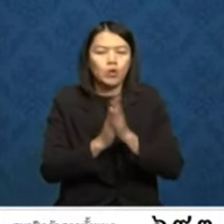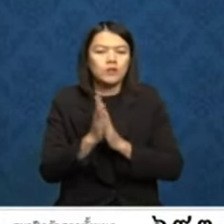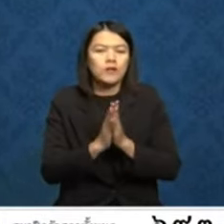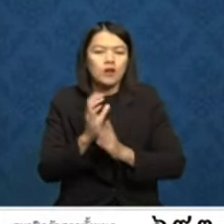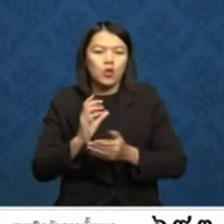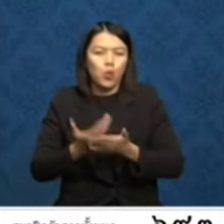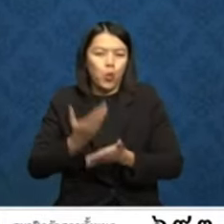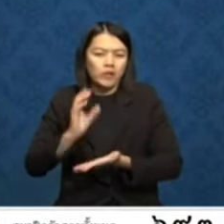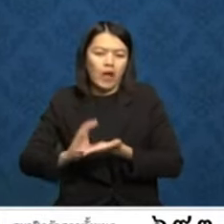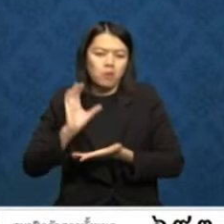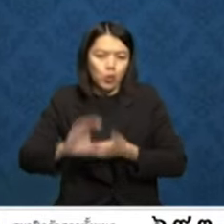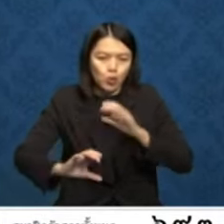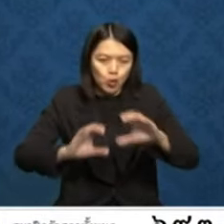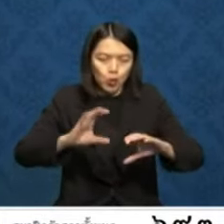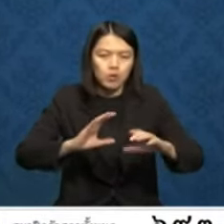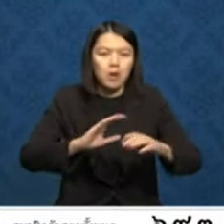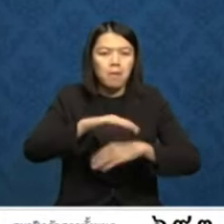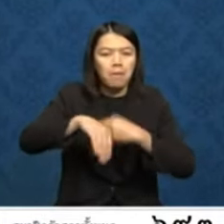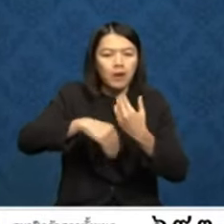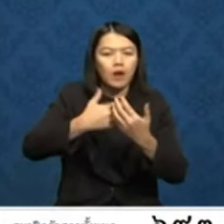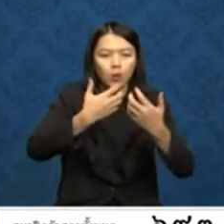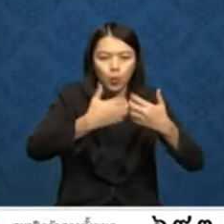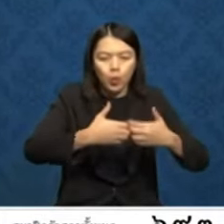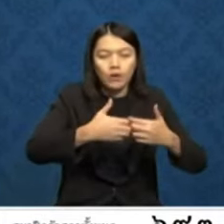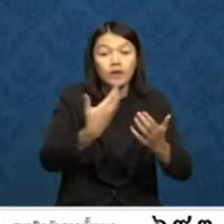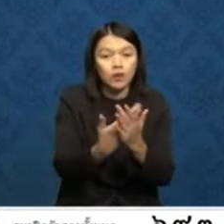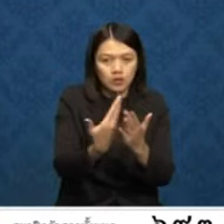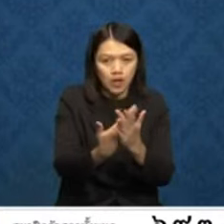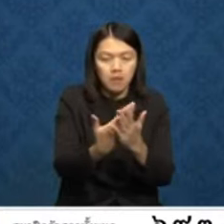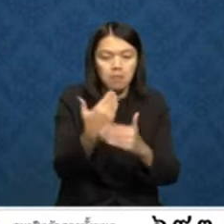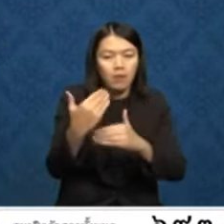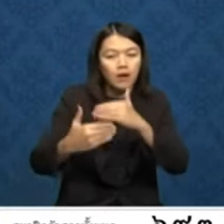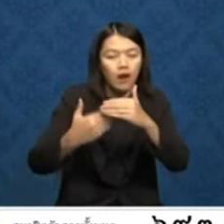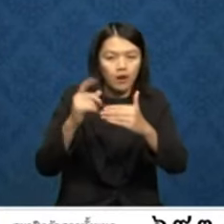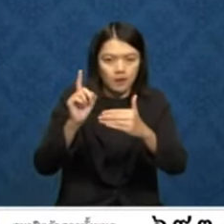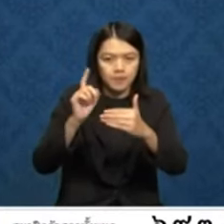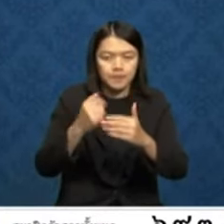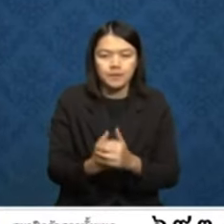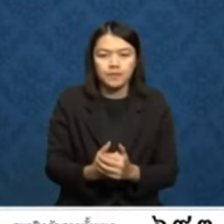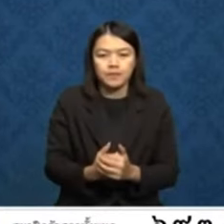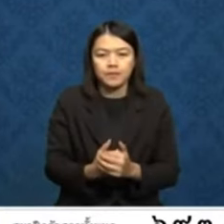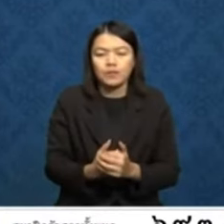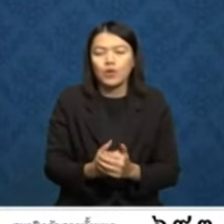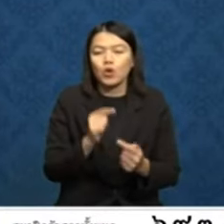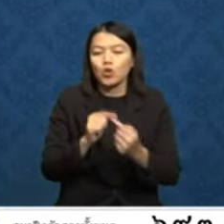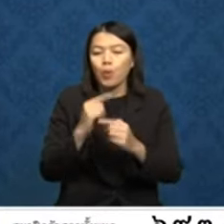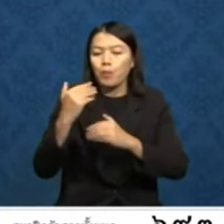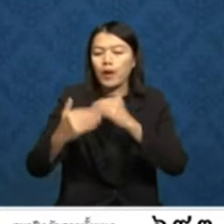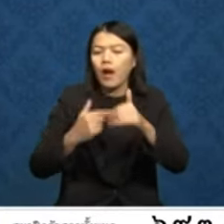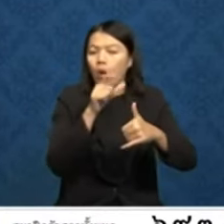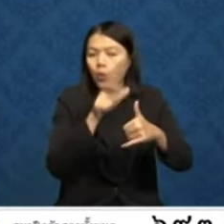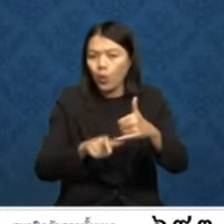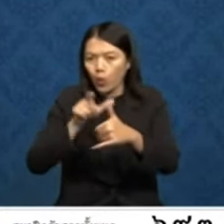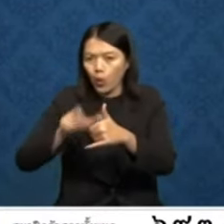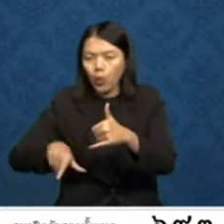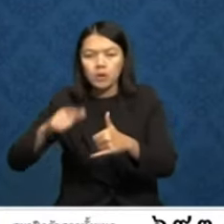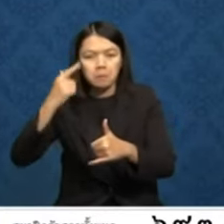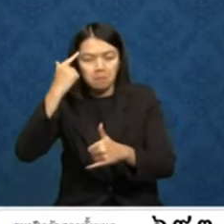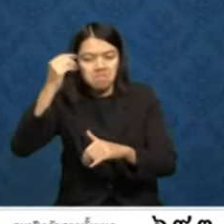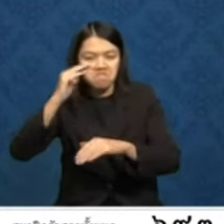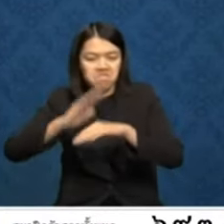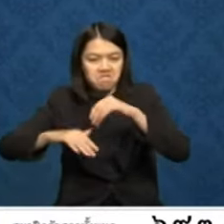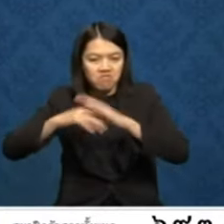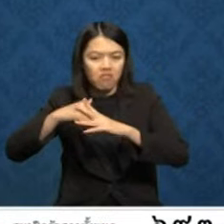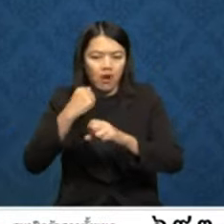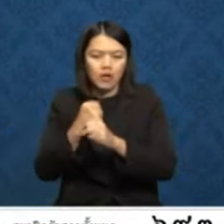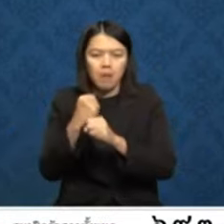พัฒนาระบบนิเวศของอุตสาหกรรมการเงินโดยเฉพาะการพัฒนาบุคลากรและโครงสร้างพื้นฐ